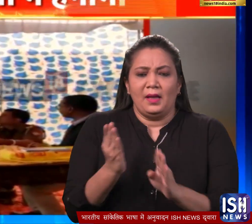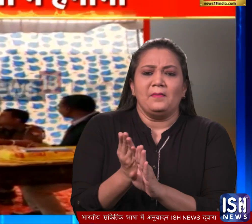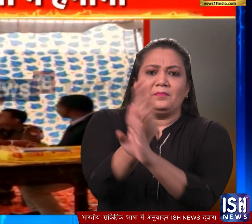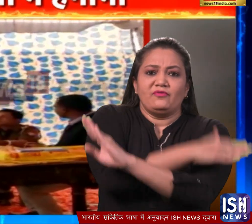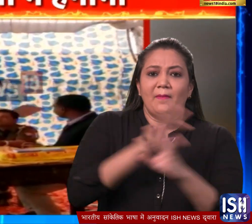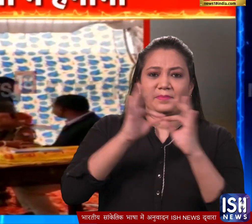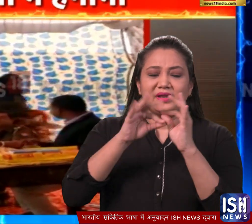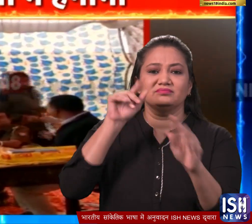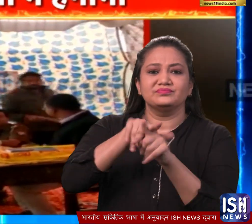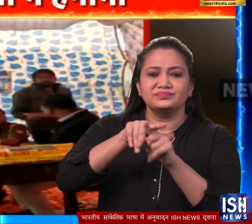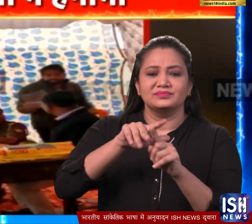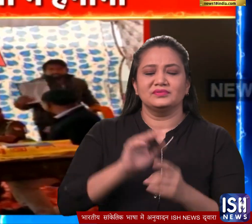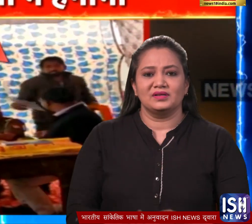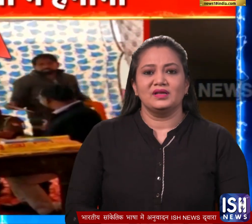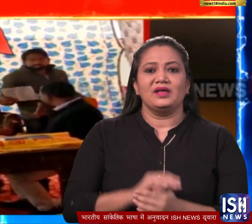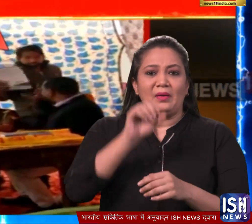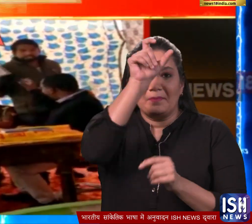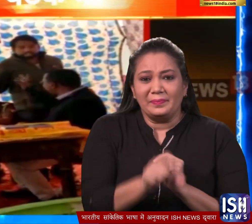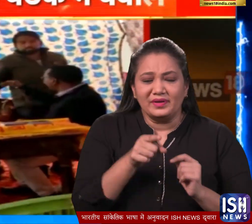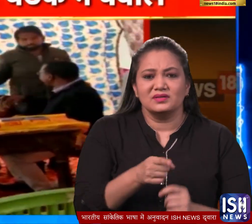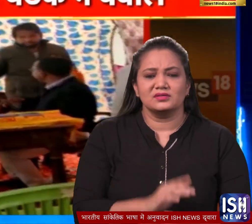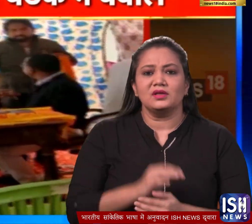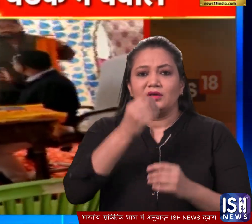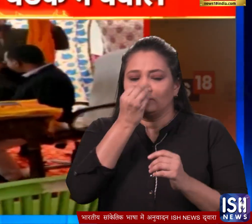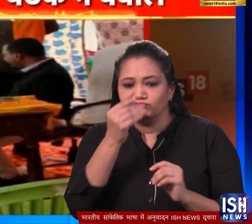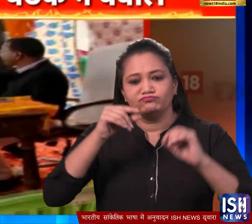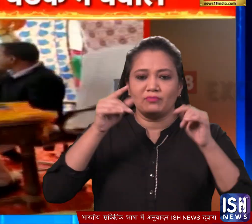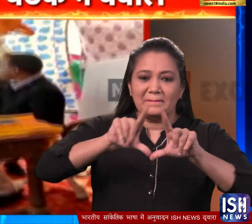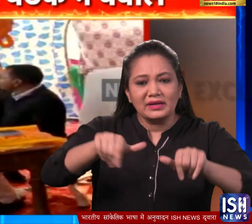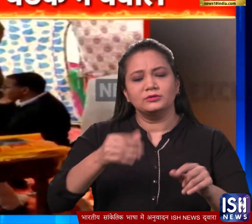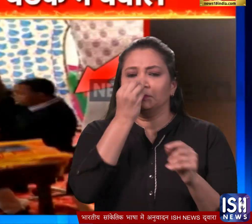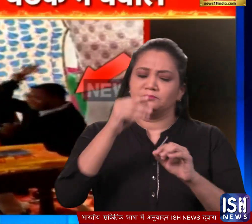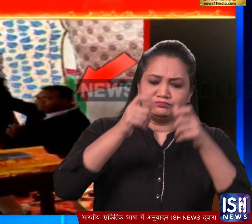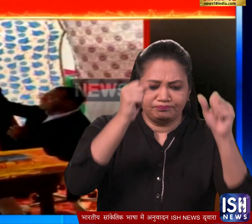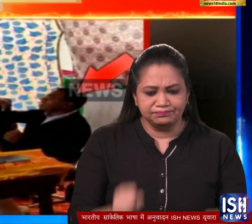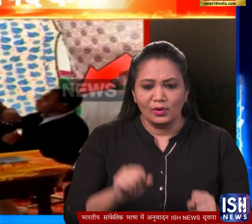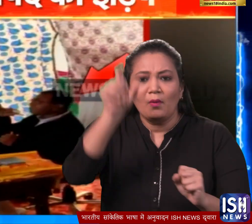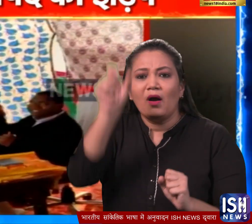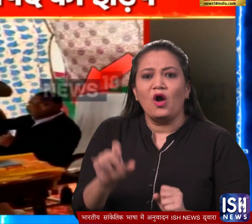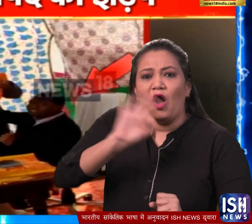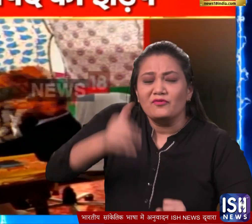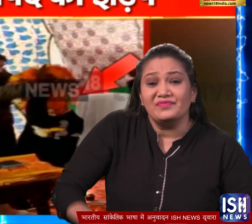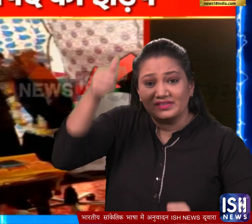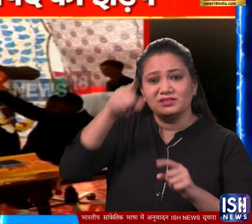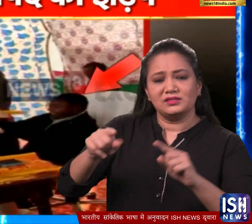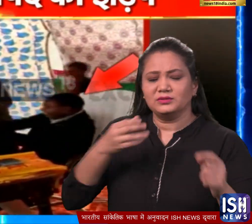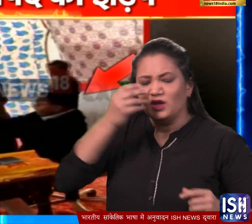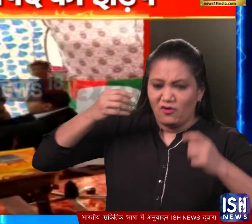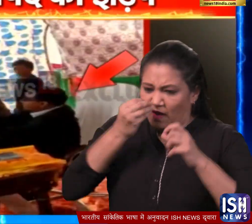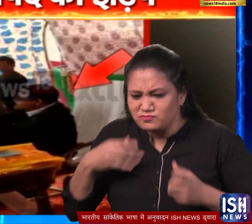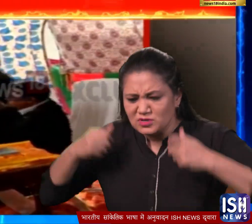लेकिन इससे ठीक पहले बलिया नगर पालिका के पार्षद विकास पांडे बैठक में फूलों की माला लेकर पहुंच गए और वहां कुर्सी पर बैठे एग्जीक्यूटिव ऑफिसर